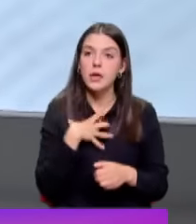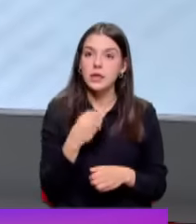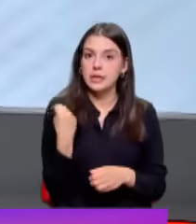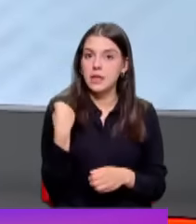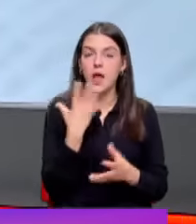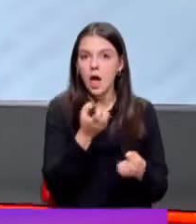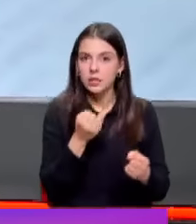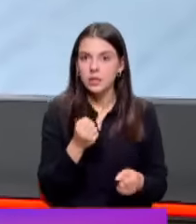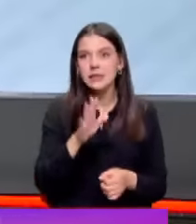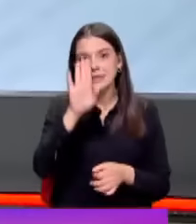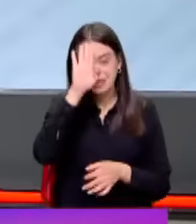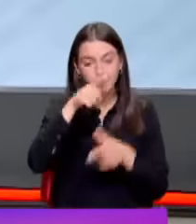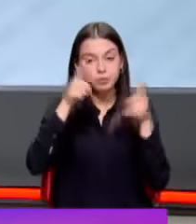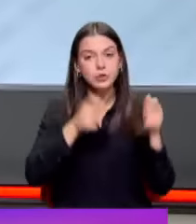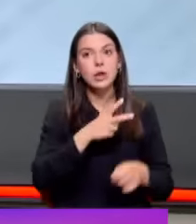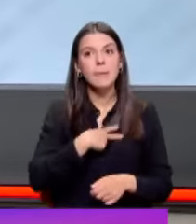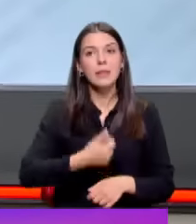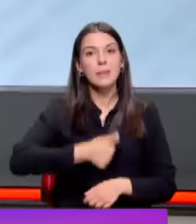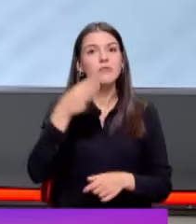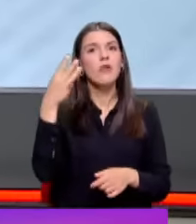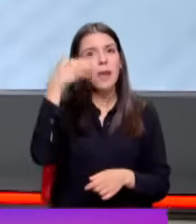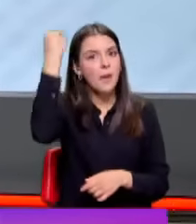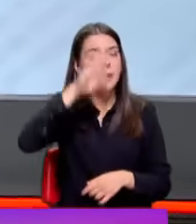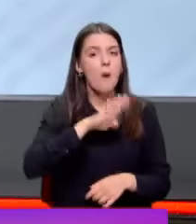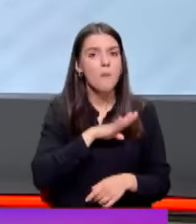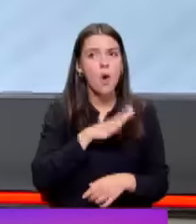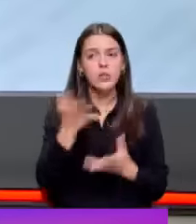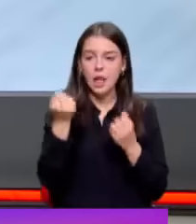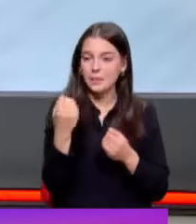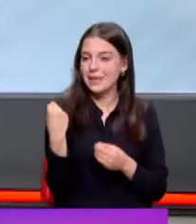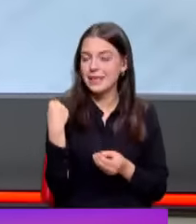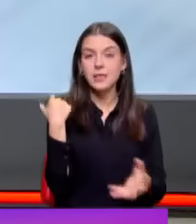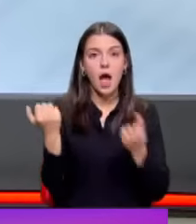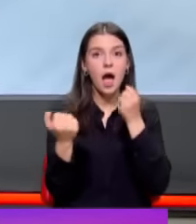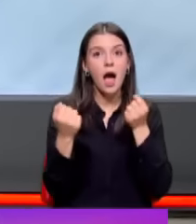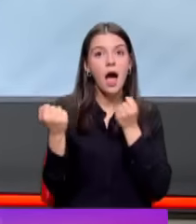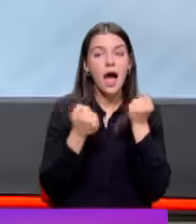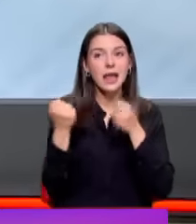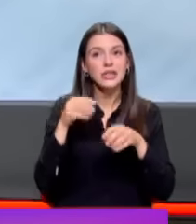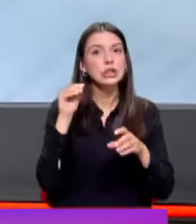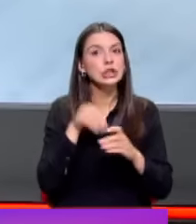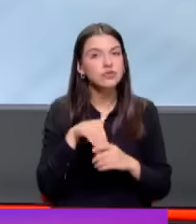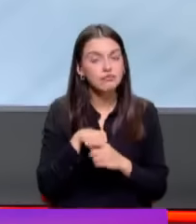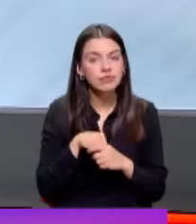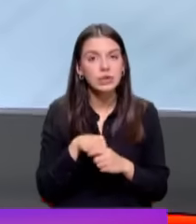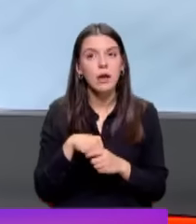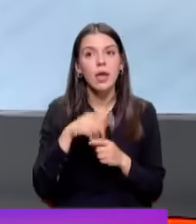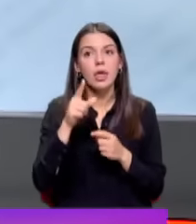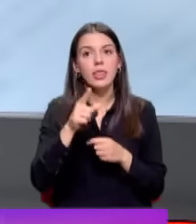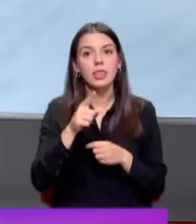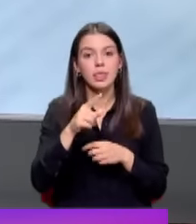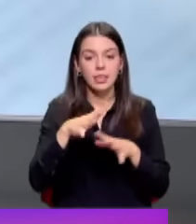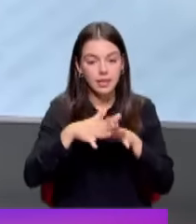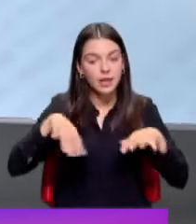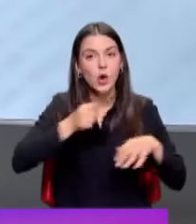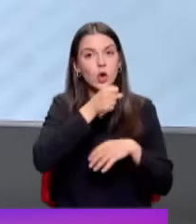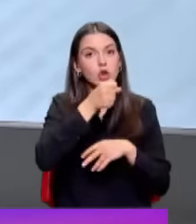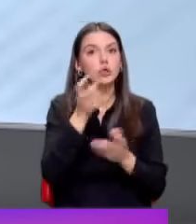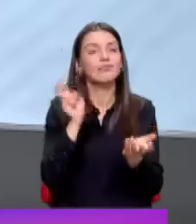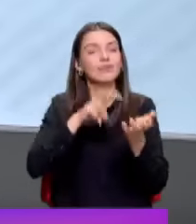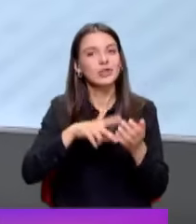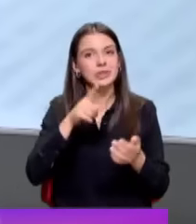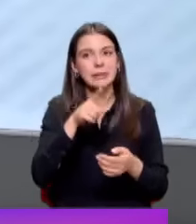İBB Başkanı Ekrem İmamoğlu alınan yeni araçlar için bir tanıtım etkinliği gerçekleştirdi. Kürsüye çıktı